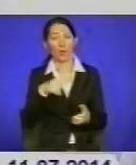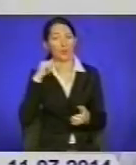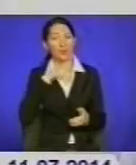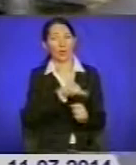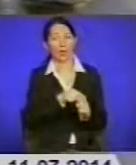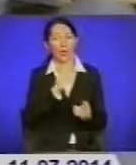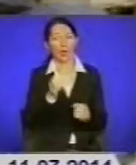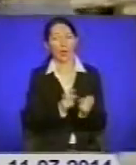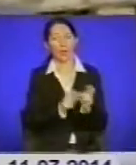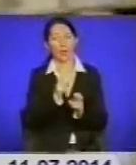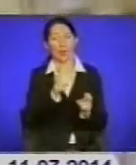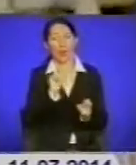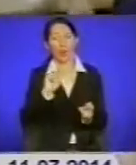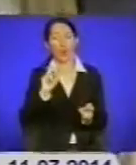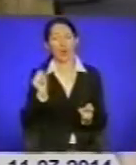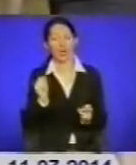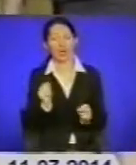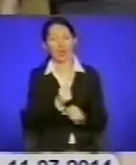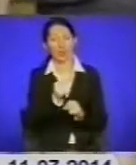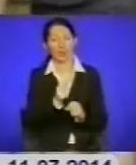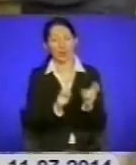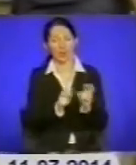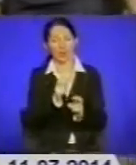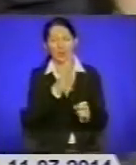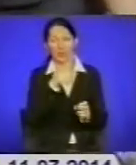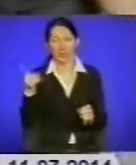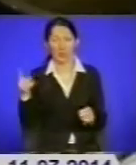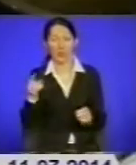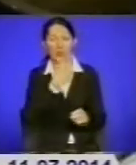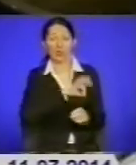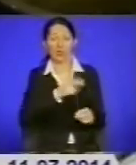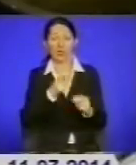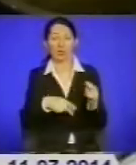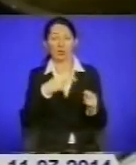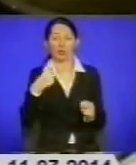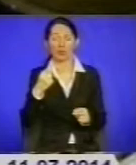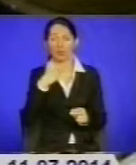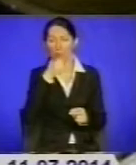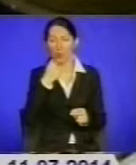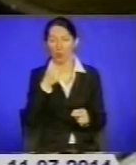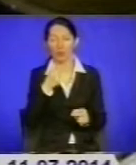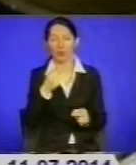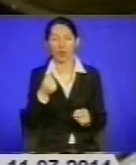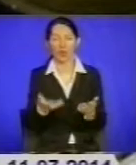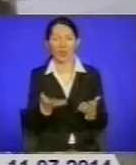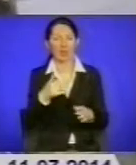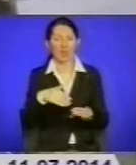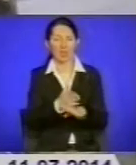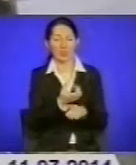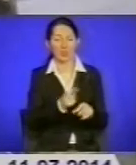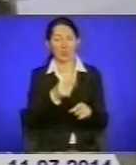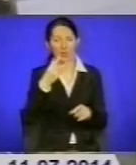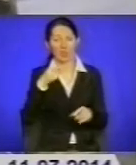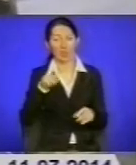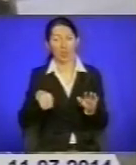консервний завод. Термін реалізації м'ясних консервів закінчився ще у 2011 році. Про, м'яко кажучи, сумнівну якість більше 20 тонн